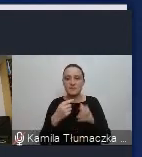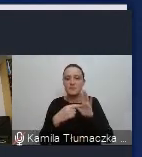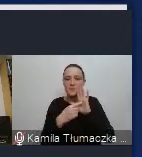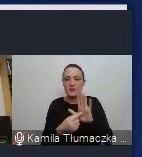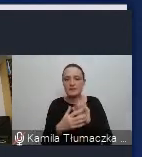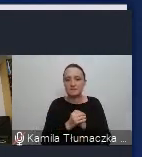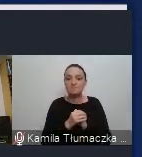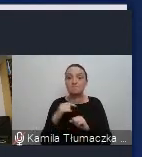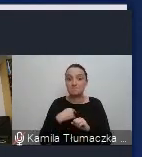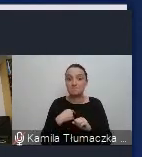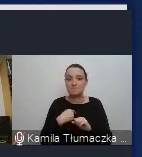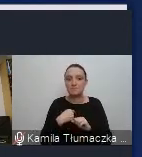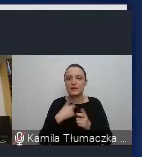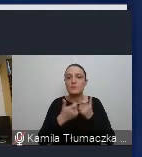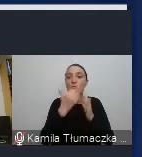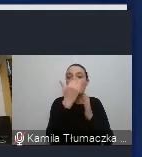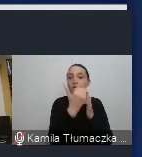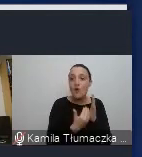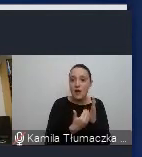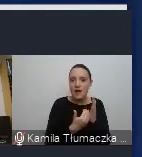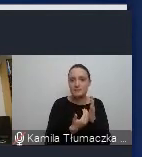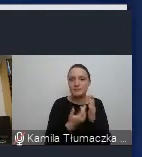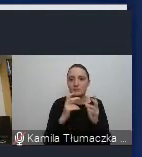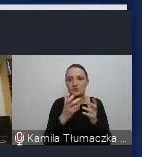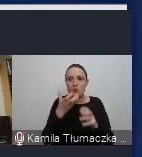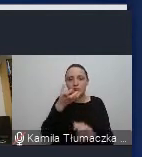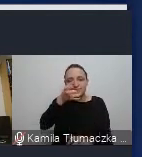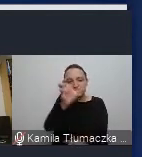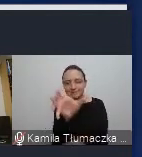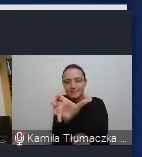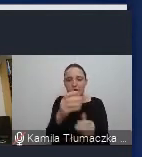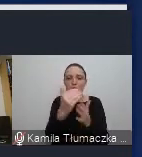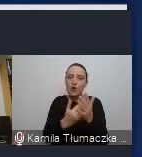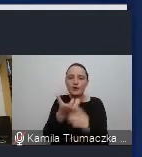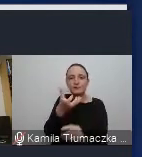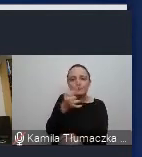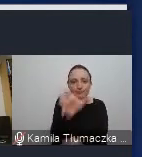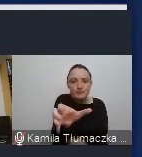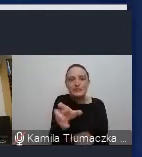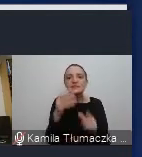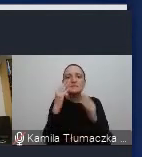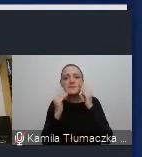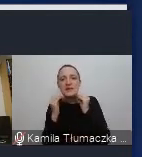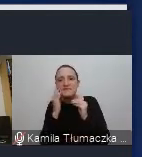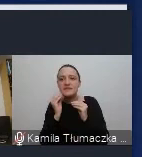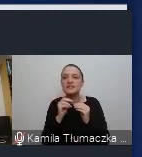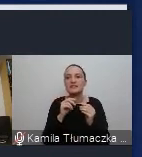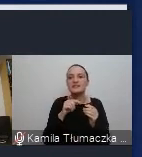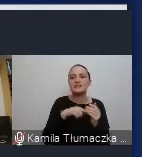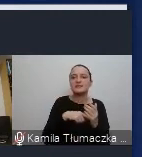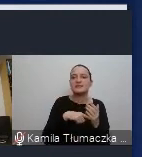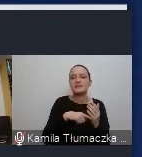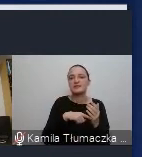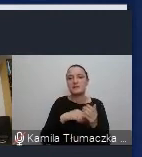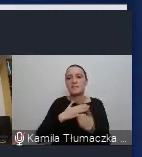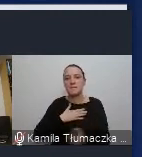umieściłam program, osadziłam to bodajże, tak się nazywa, zabawy te właśnie z